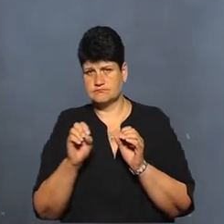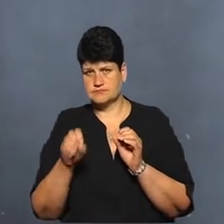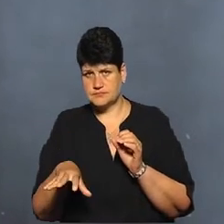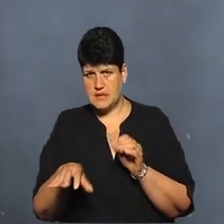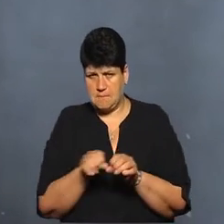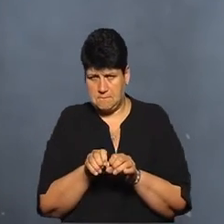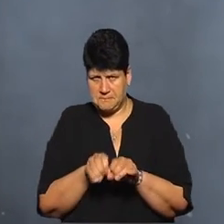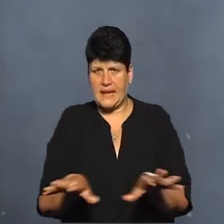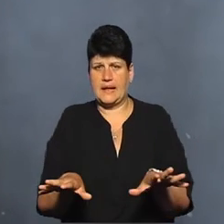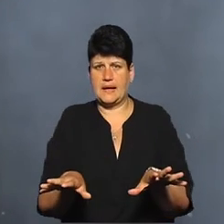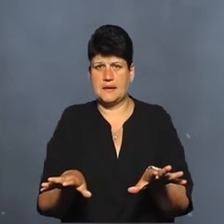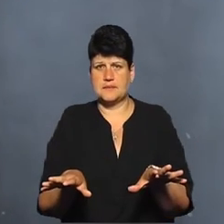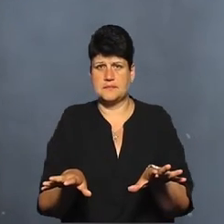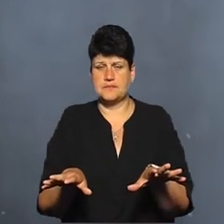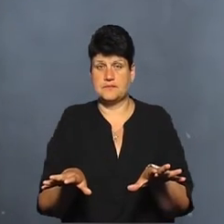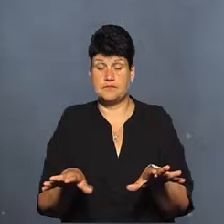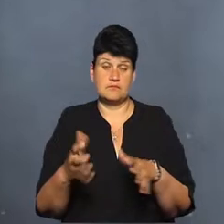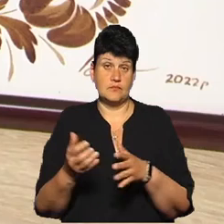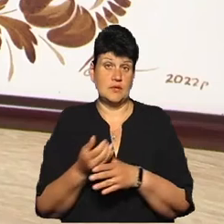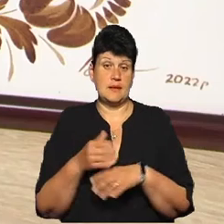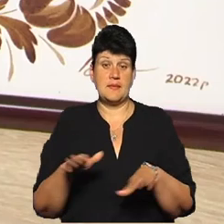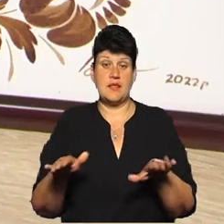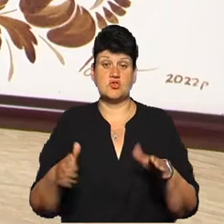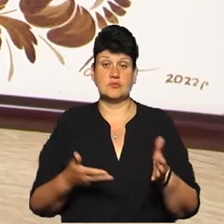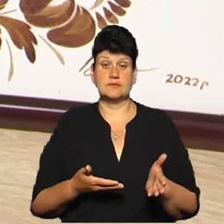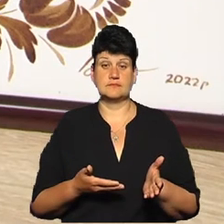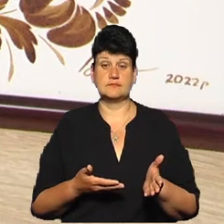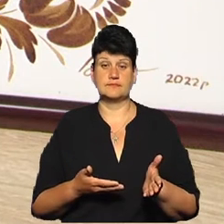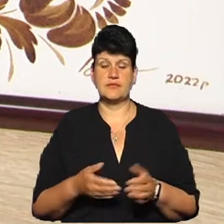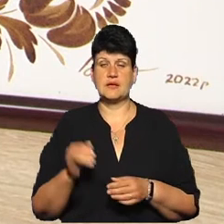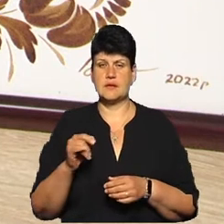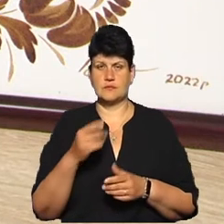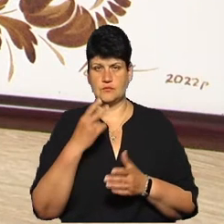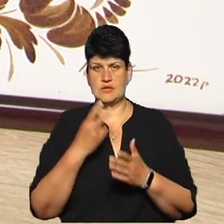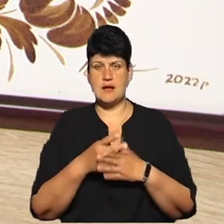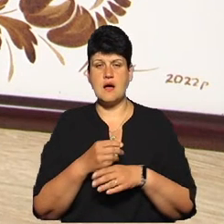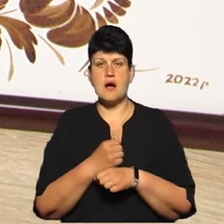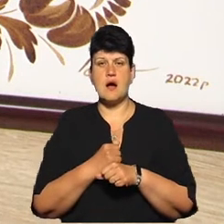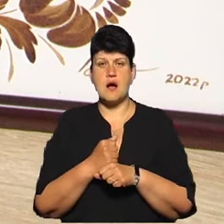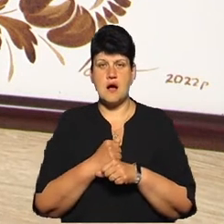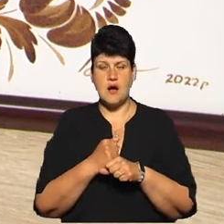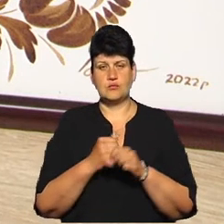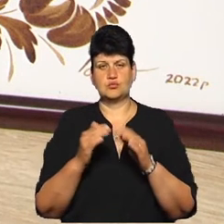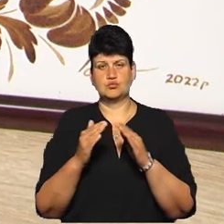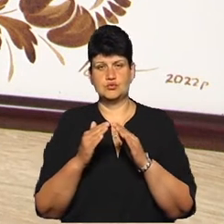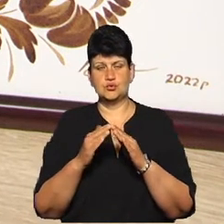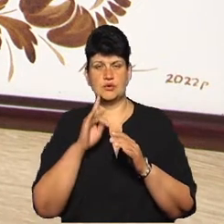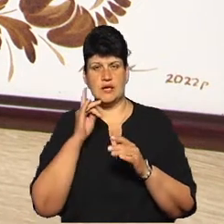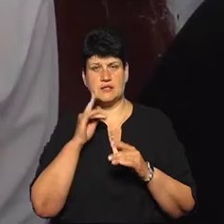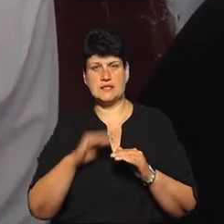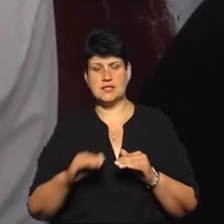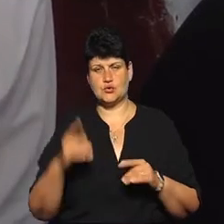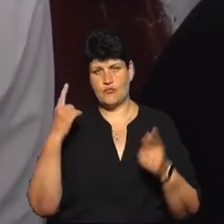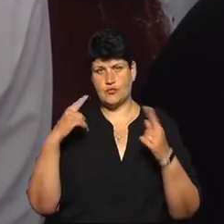бризків вийшла така пташка. Ірина зобразила кавою будинок дитячої і юнацької творчості, в якому